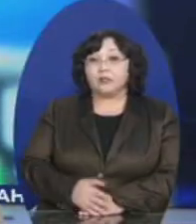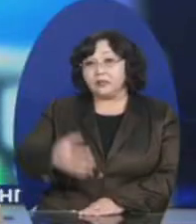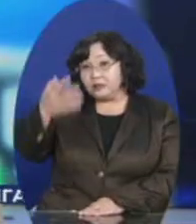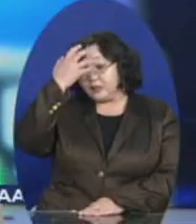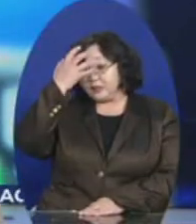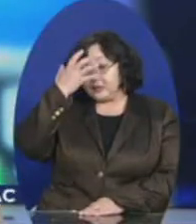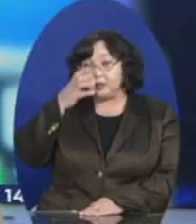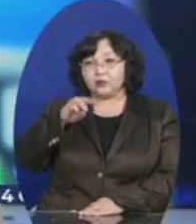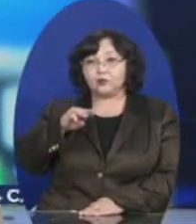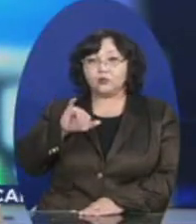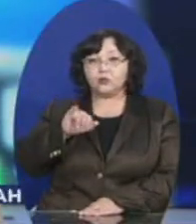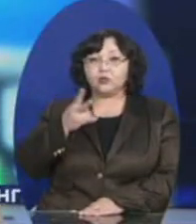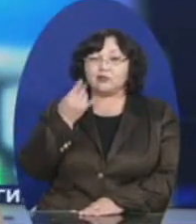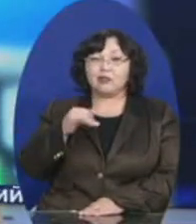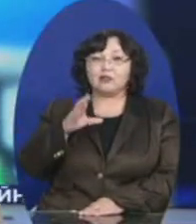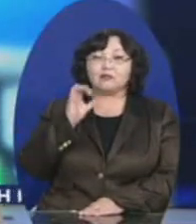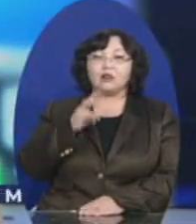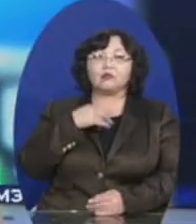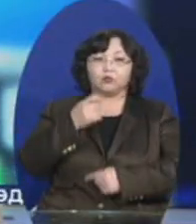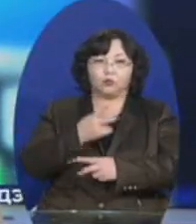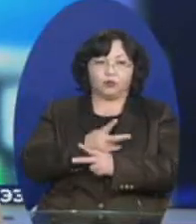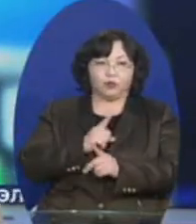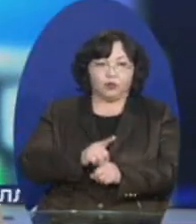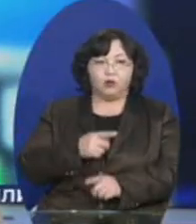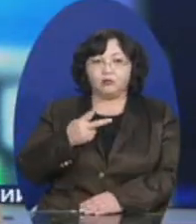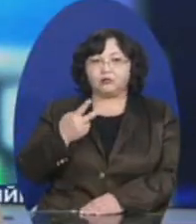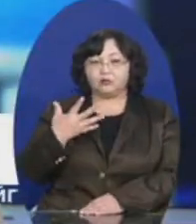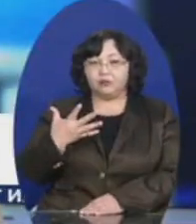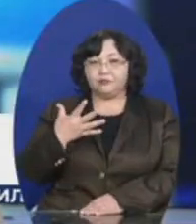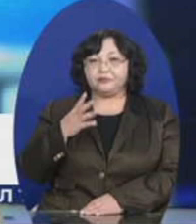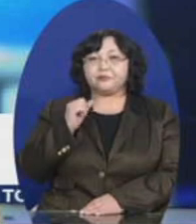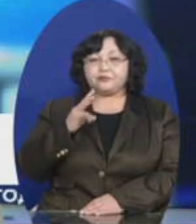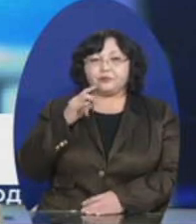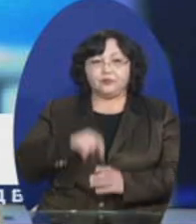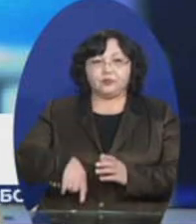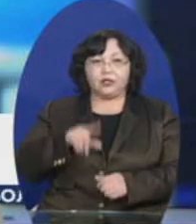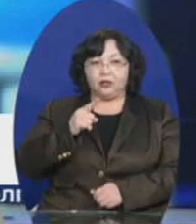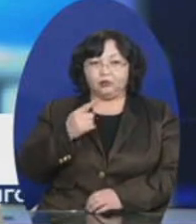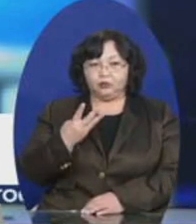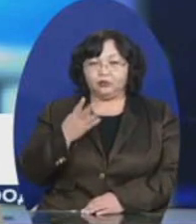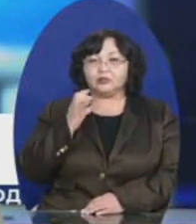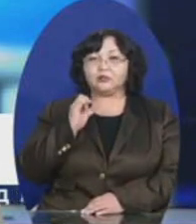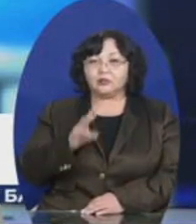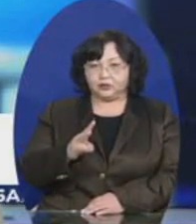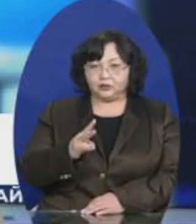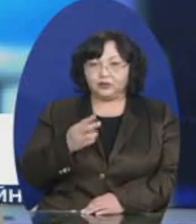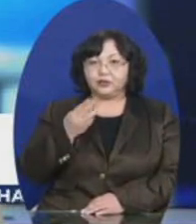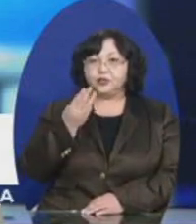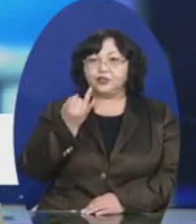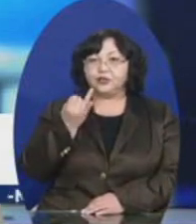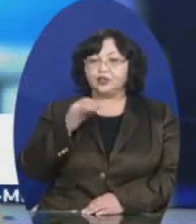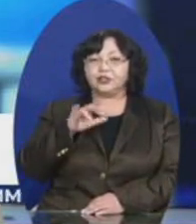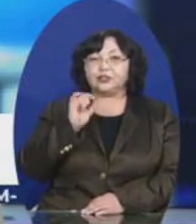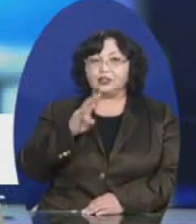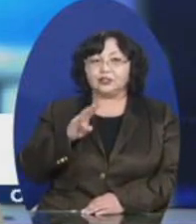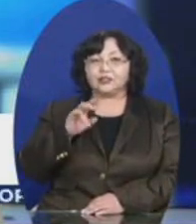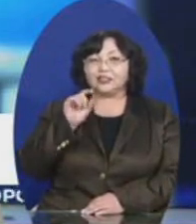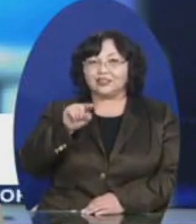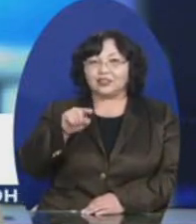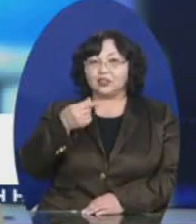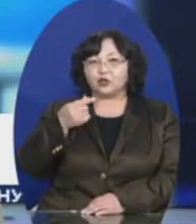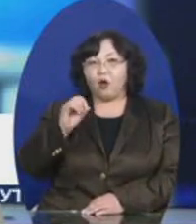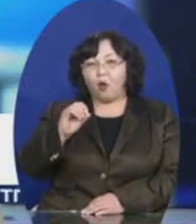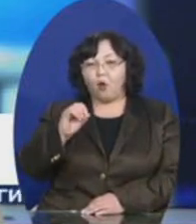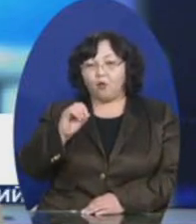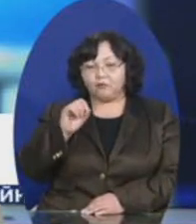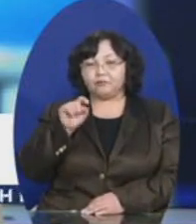Засгийн газрын тусгай сангийн тухай хуулиар байгуулсан 25 тусгай сан байдгаас 14 сангийн мэдээллийг шилэн цэг government-ийн имэн сайтад ил тод байршилсан.